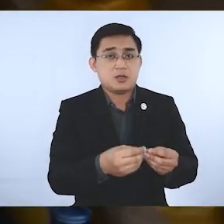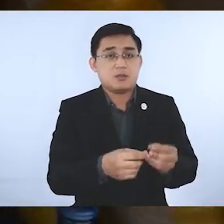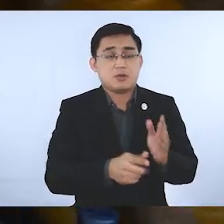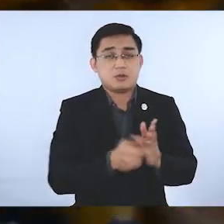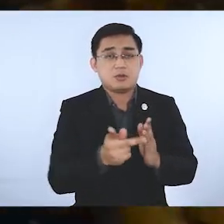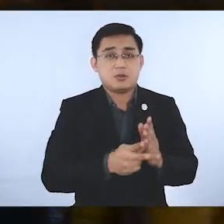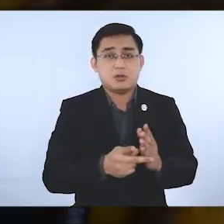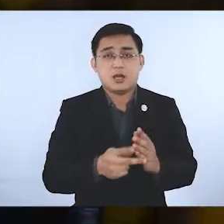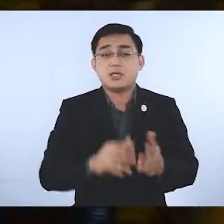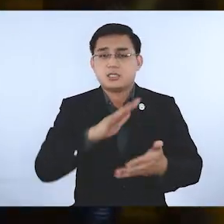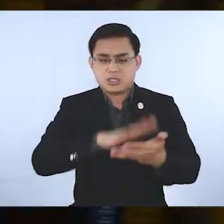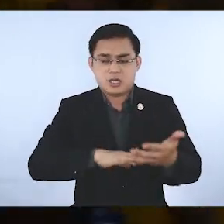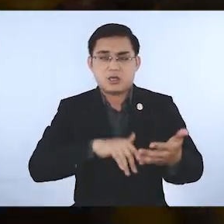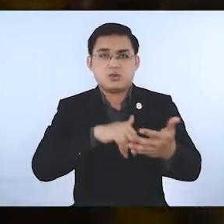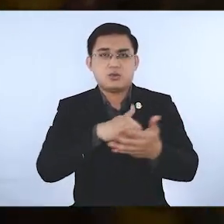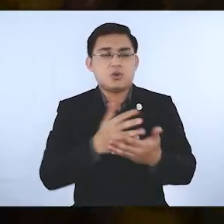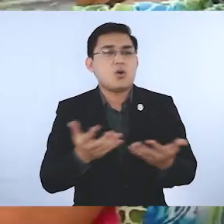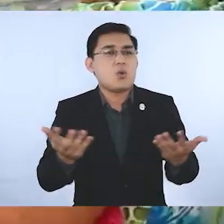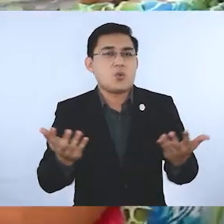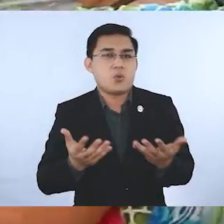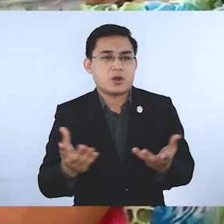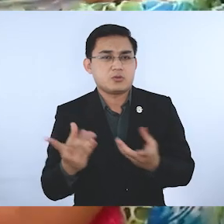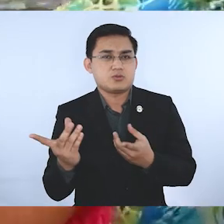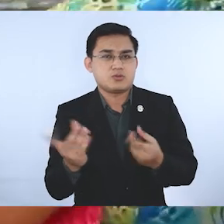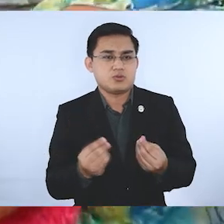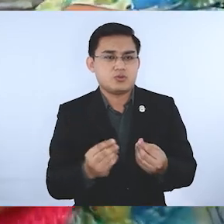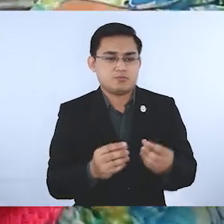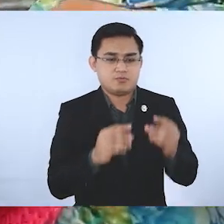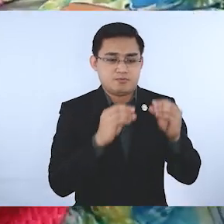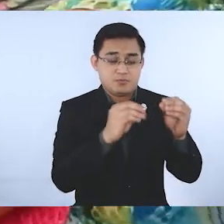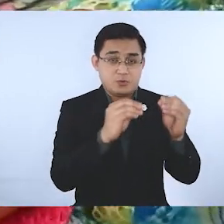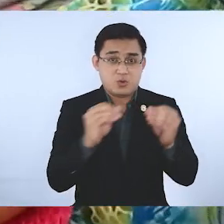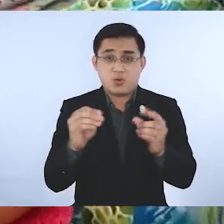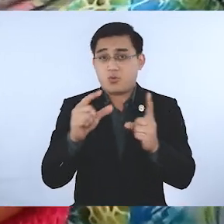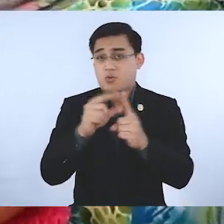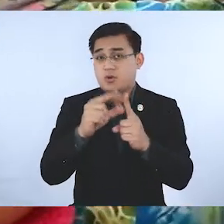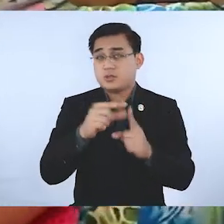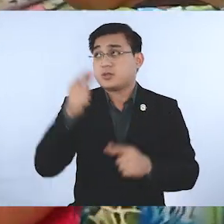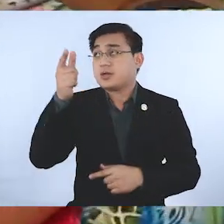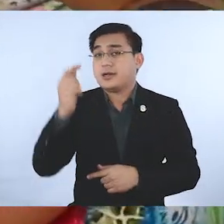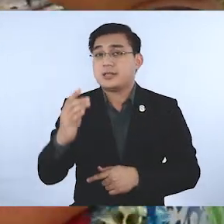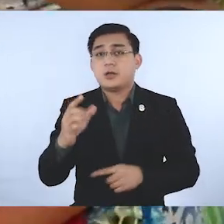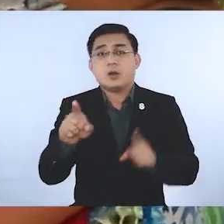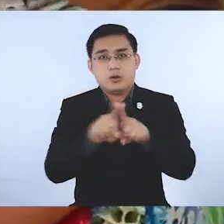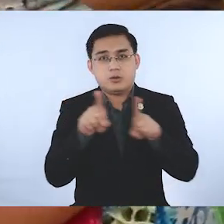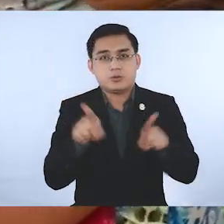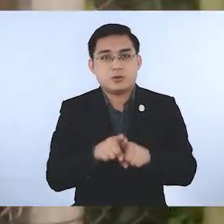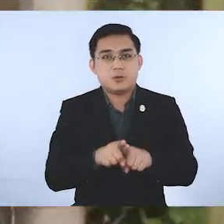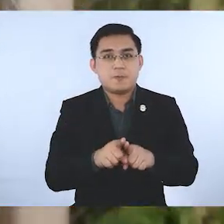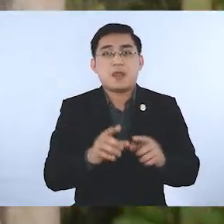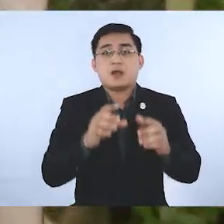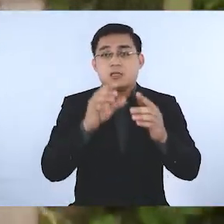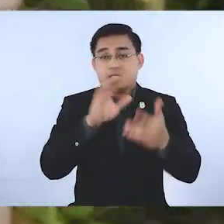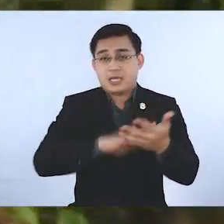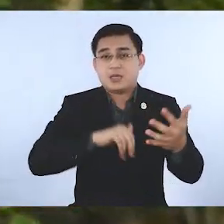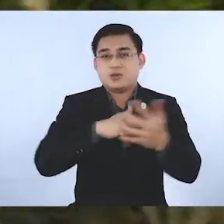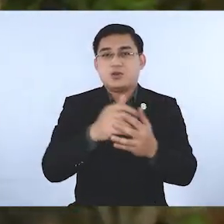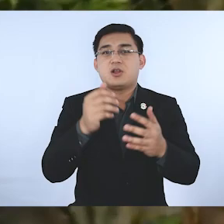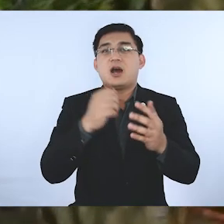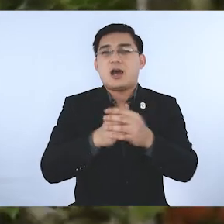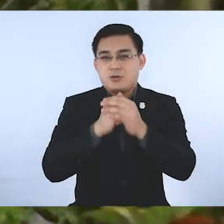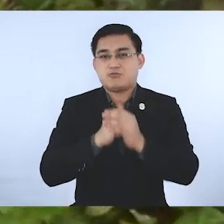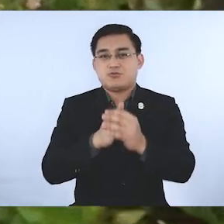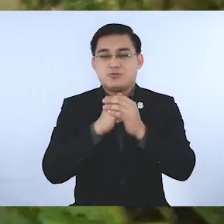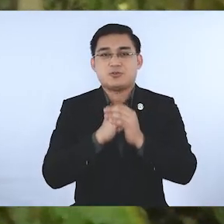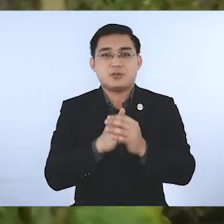at dako kung saan idinadaos ang mga pagtuturo ng mga aral ng Diyos, gayon din ang mga pagsamba sa lokal.